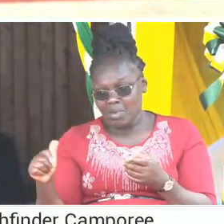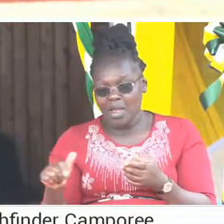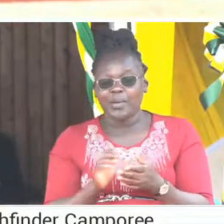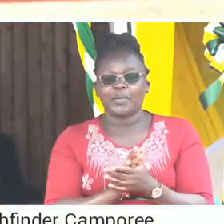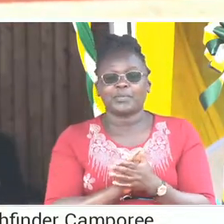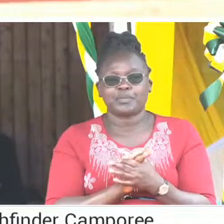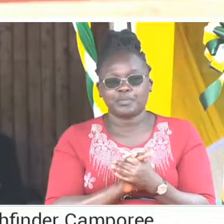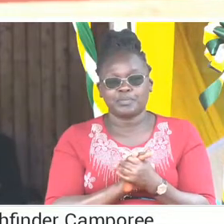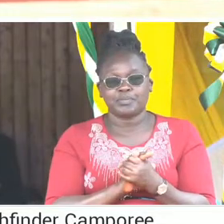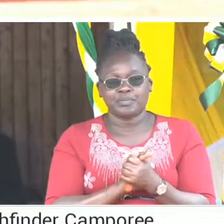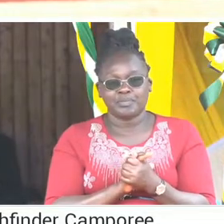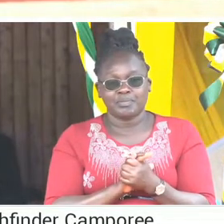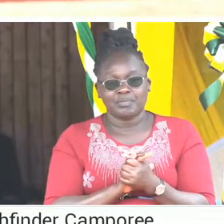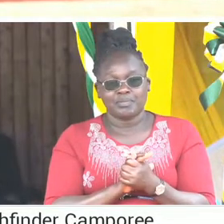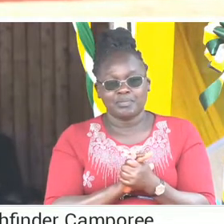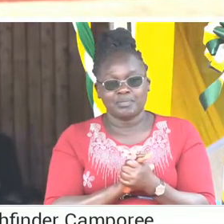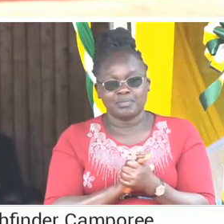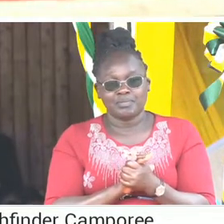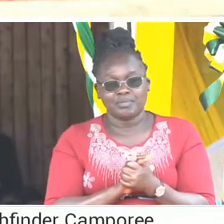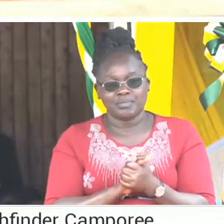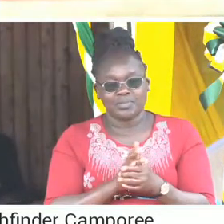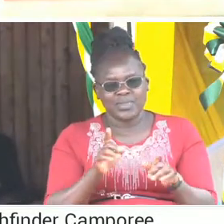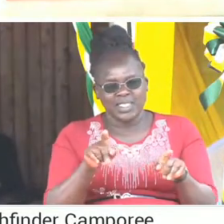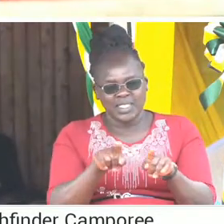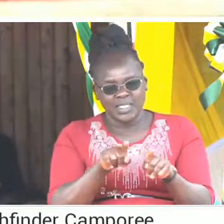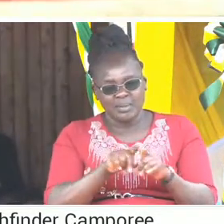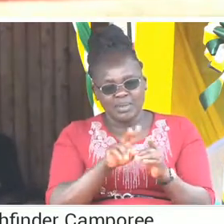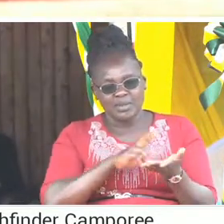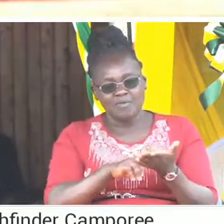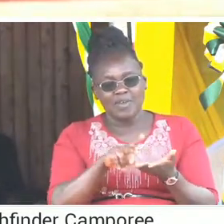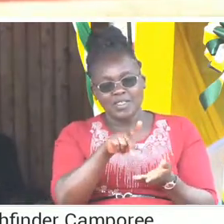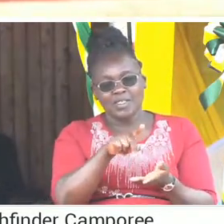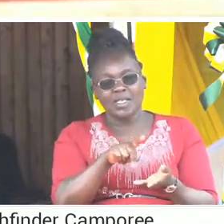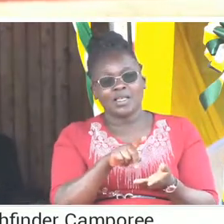lakini wewe hujasema. Hebu nirudie vizuri. Yohana 14:15.